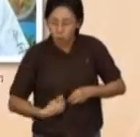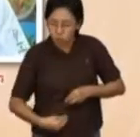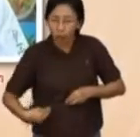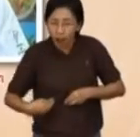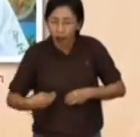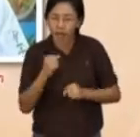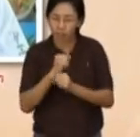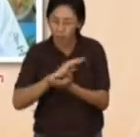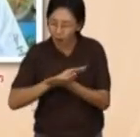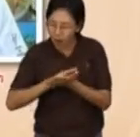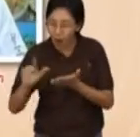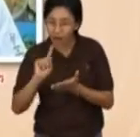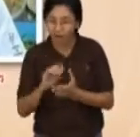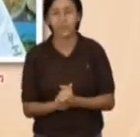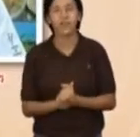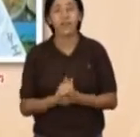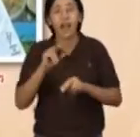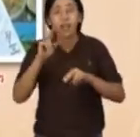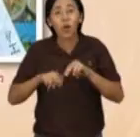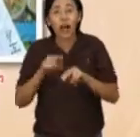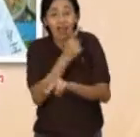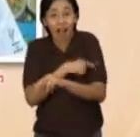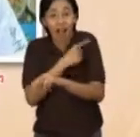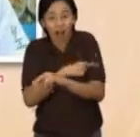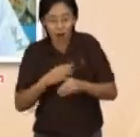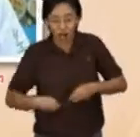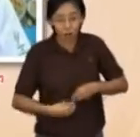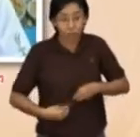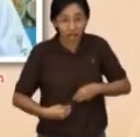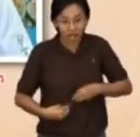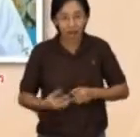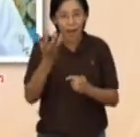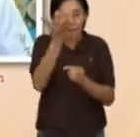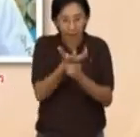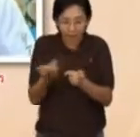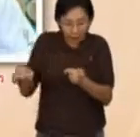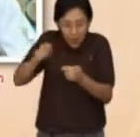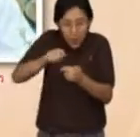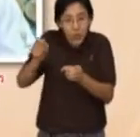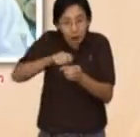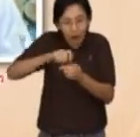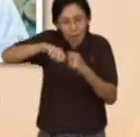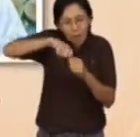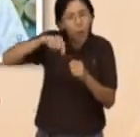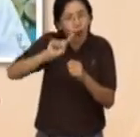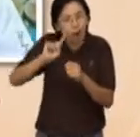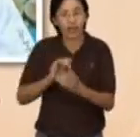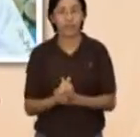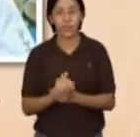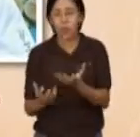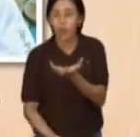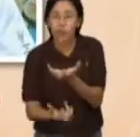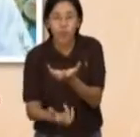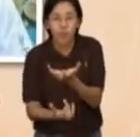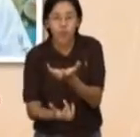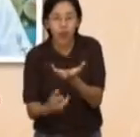ครับวิธีการกรอกไข่ขาวลงในไส้เป็นยังไงแล้วก็ต้องผูกยังไงแล้วก็เวลาต้มนี่ก็สำคัญต้มในน้